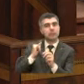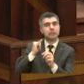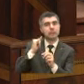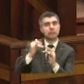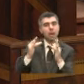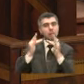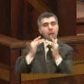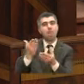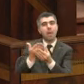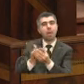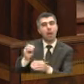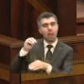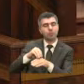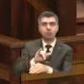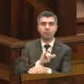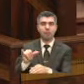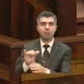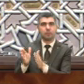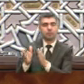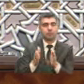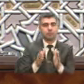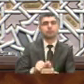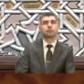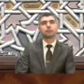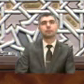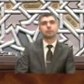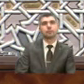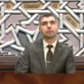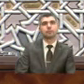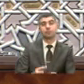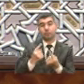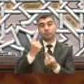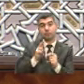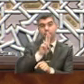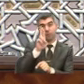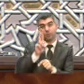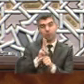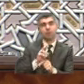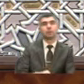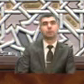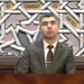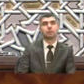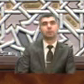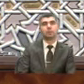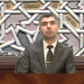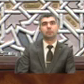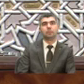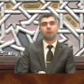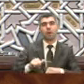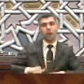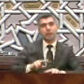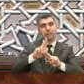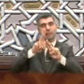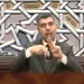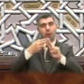يدفعش الملف ديالو من جديد. شكرا. شكرا سيد النائب. هل من تعقيب اضافي اخر؟ كلمه لكم سيد